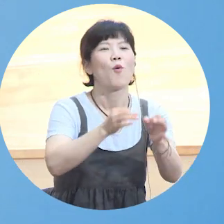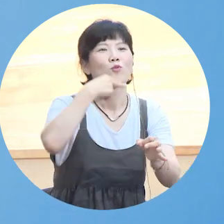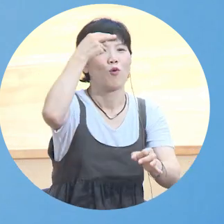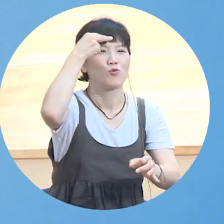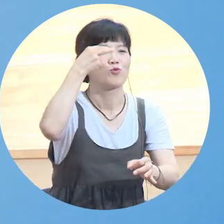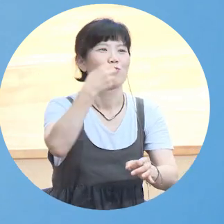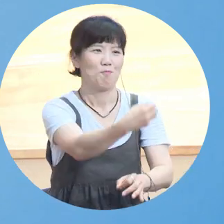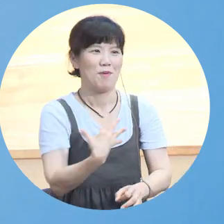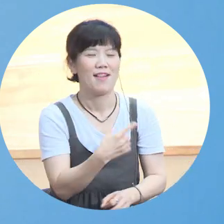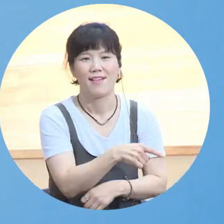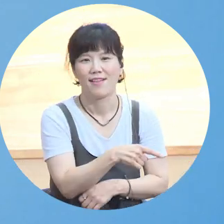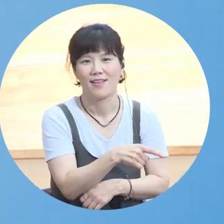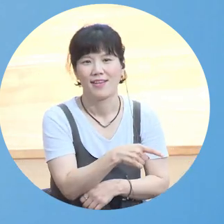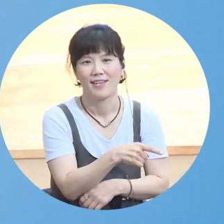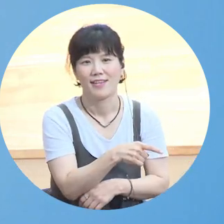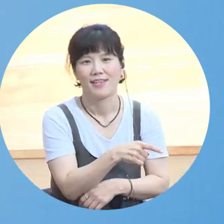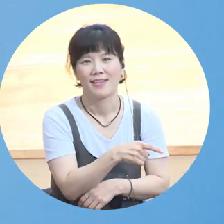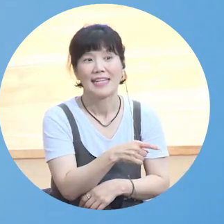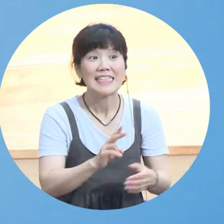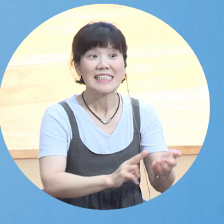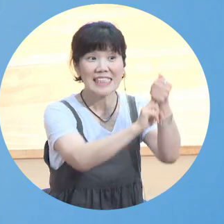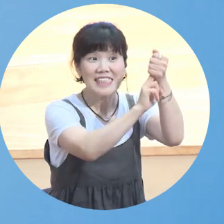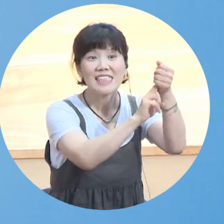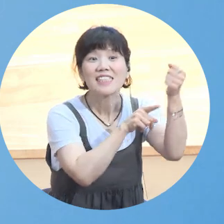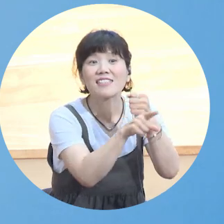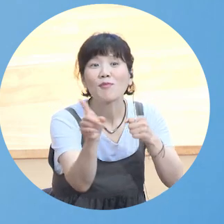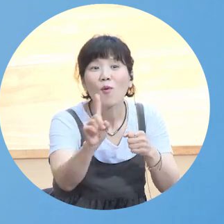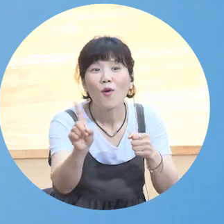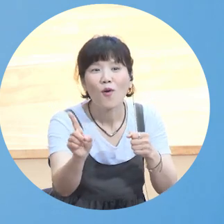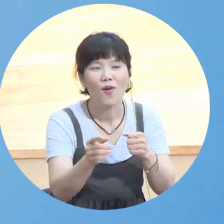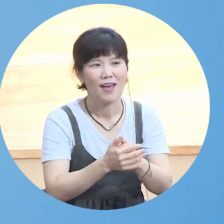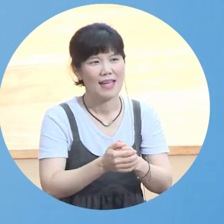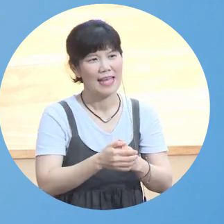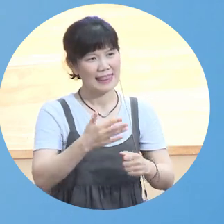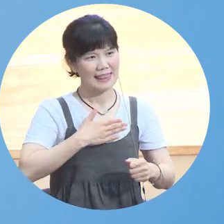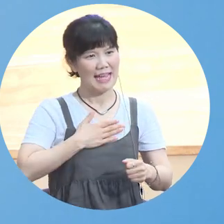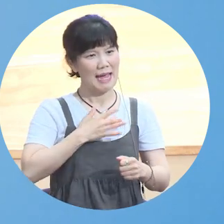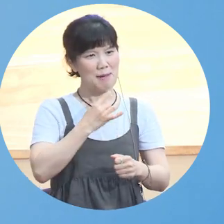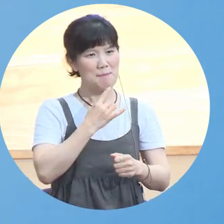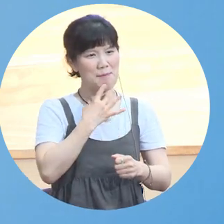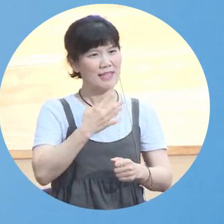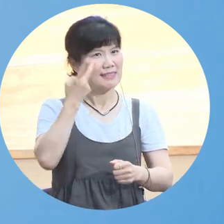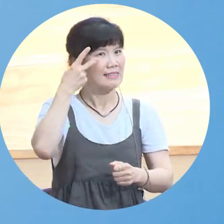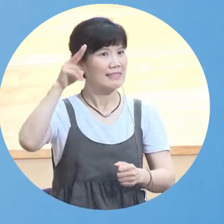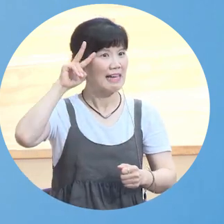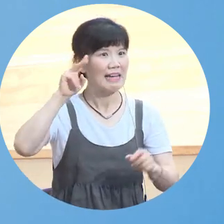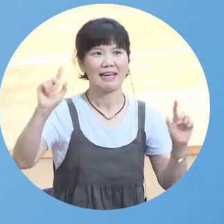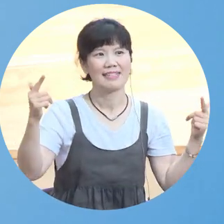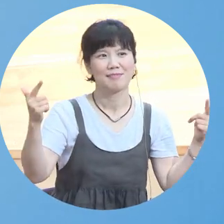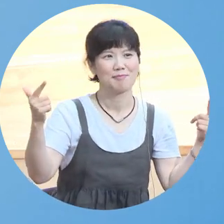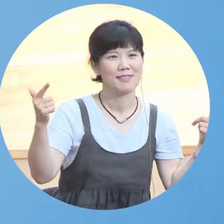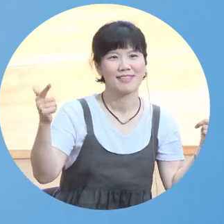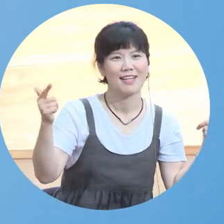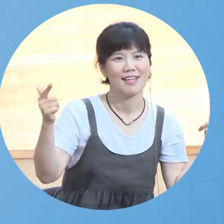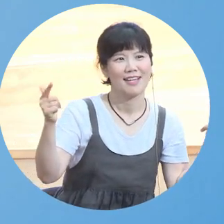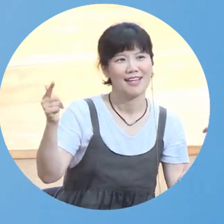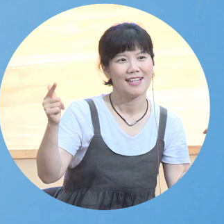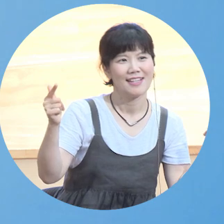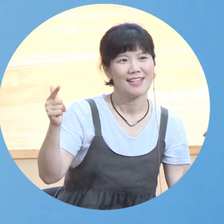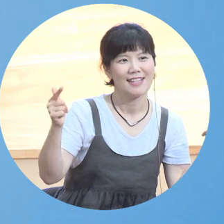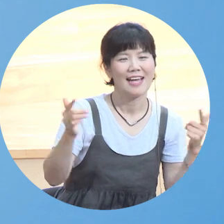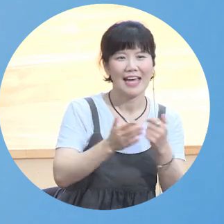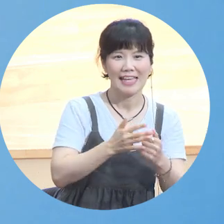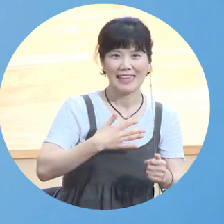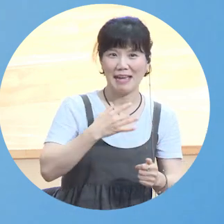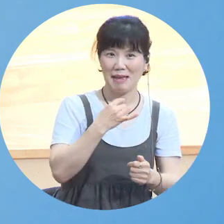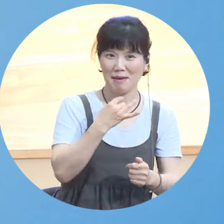그러니까 기적이라는 것은 나만의 착각 에 빠져가지고 기적 이라고 주장하는 게 아니에요 나만의 어떤 어떤